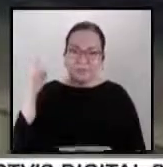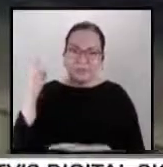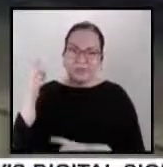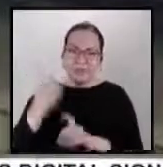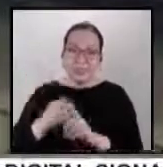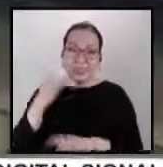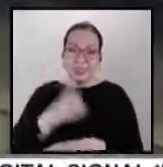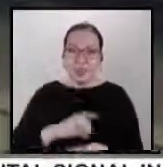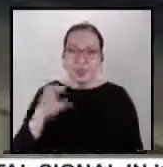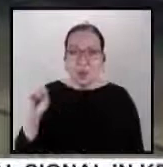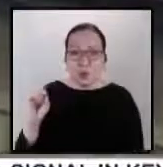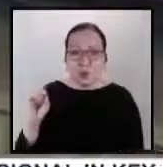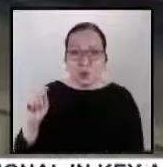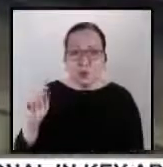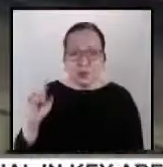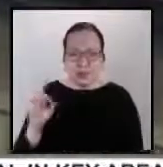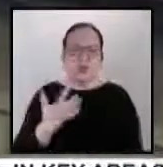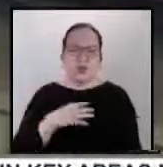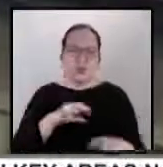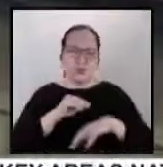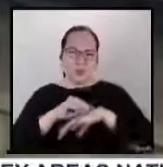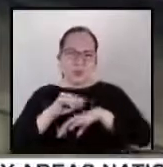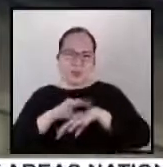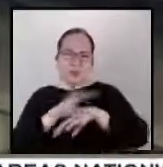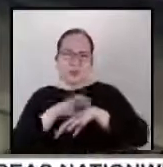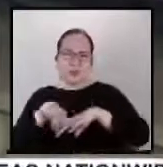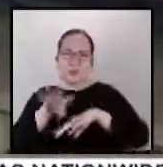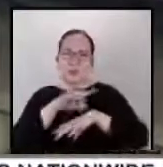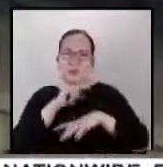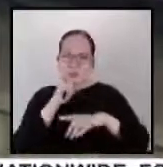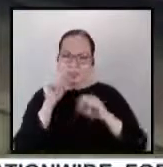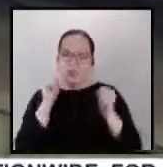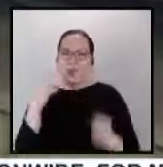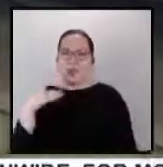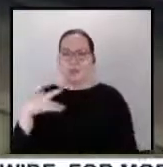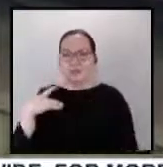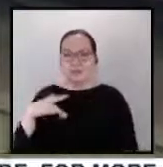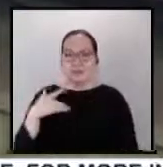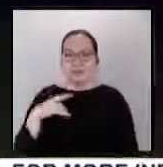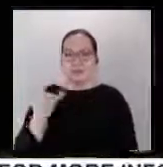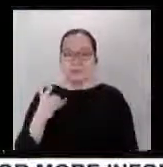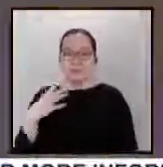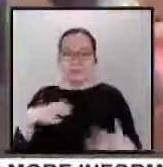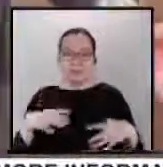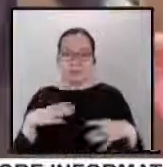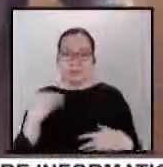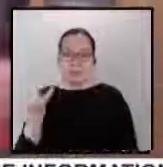ba ang fashion trend ngayong 2022. Panoorin po natin ito.